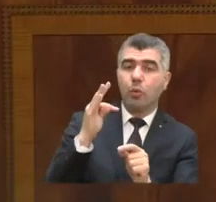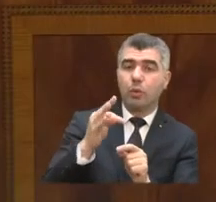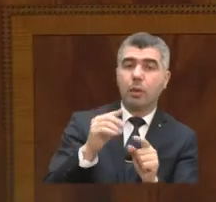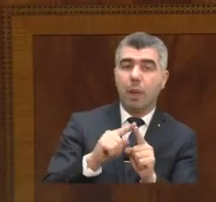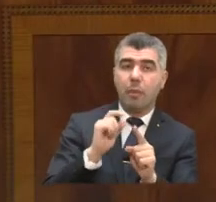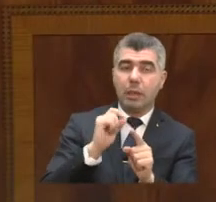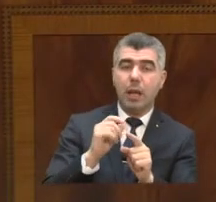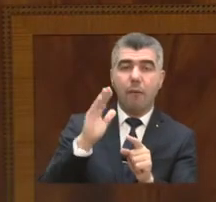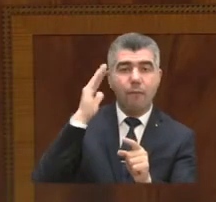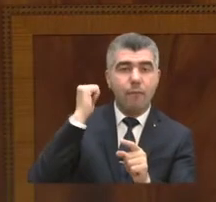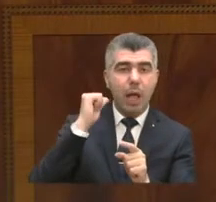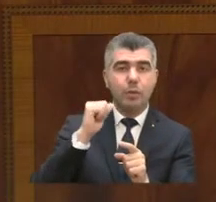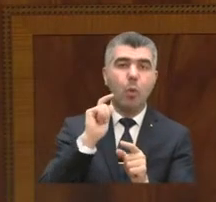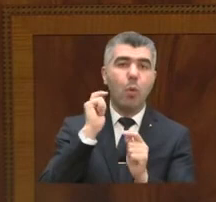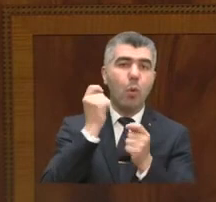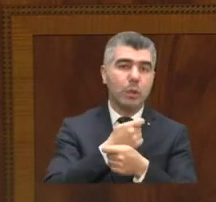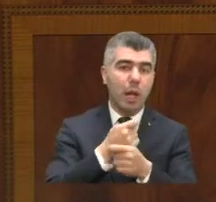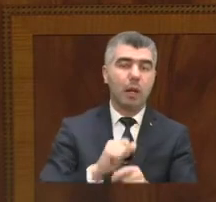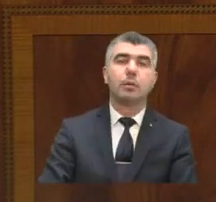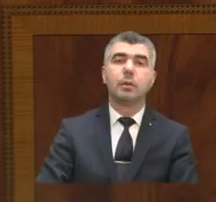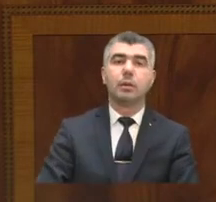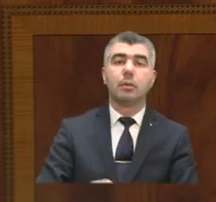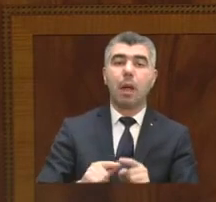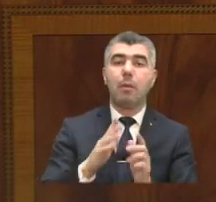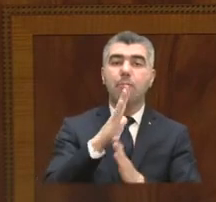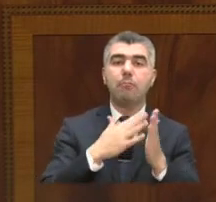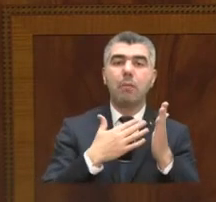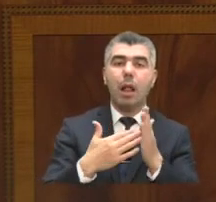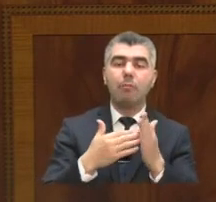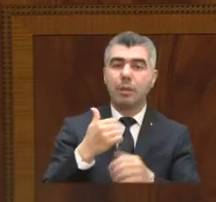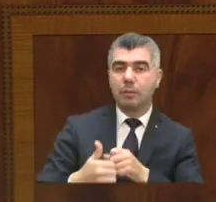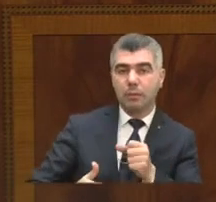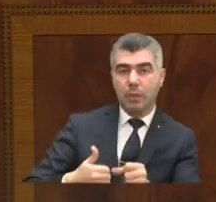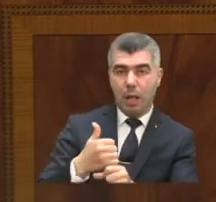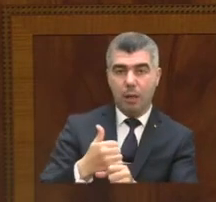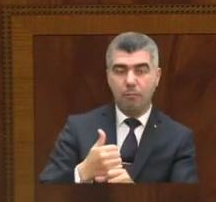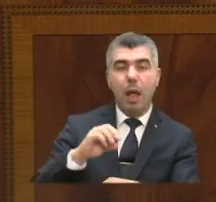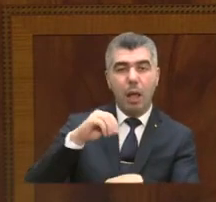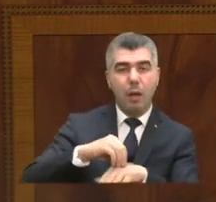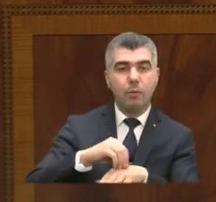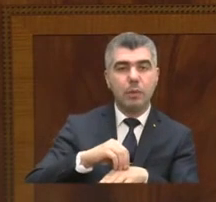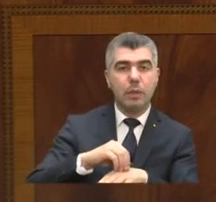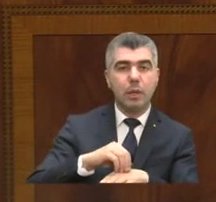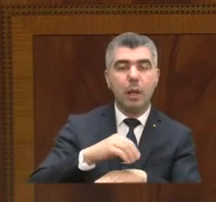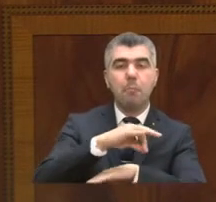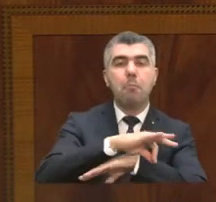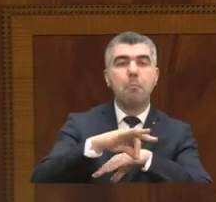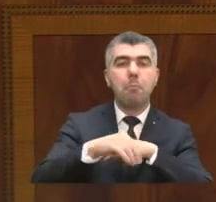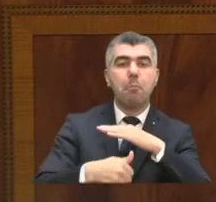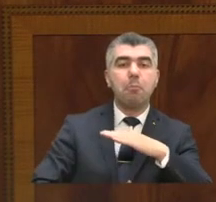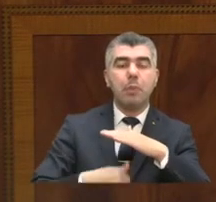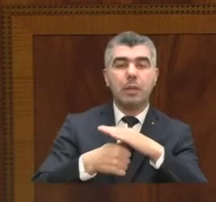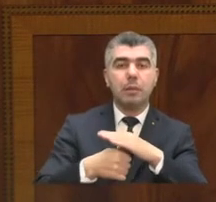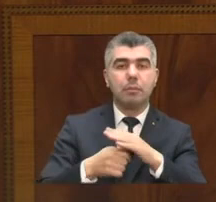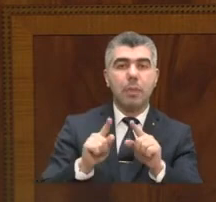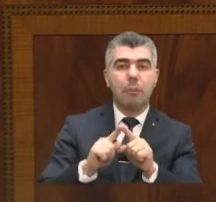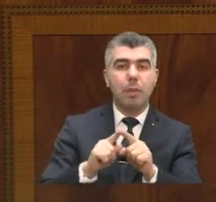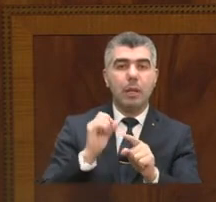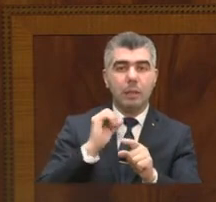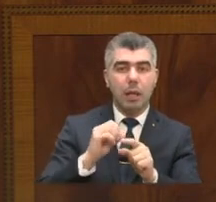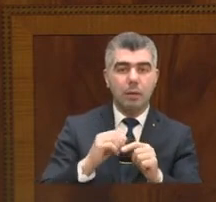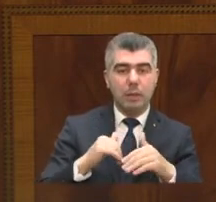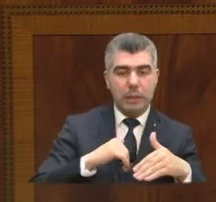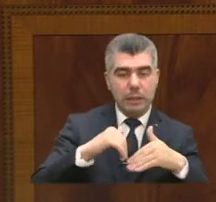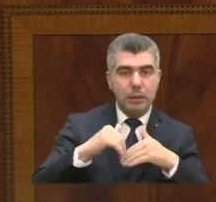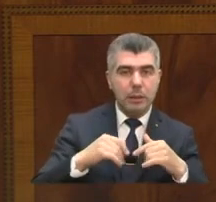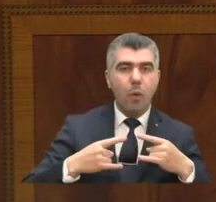ووجدة. في إطار البرامج السنوية يقوم المكتب أيضا بصيانة شبكة القطارات مبنية على الصيانة